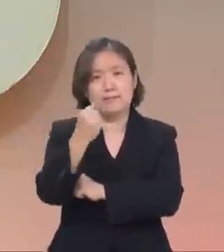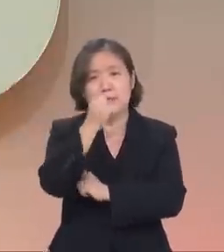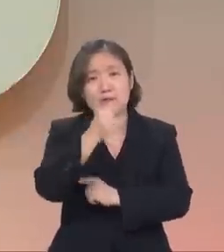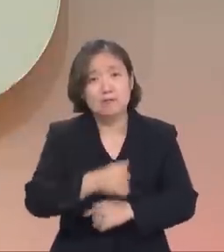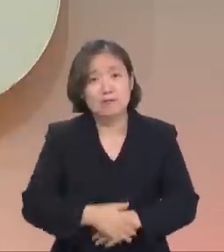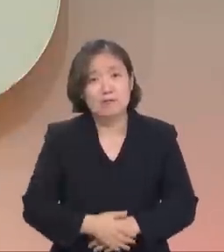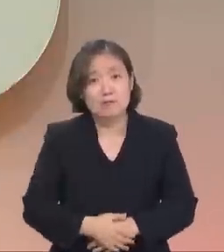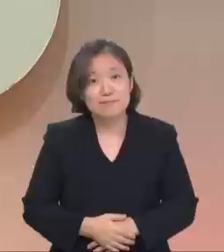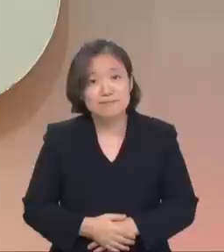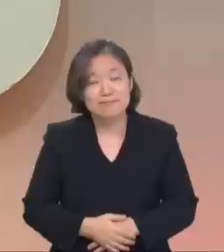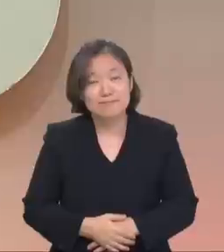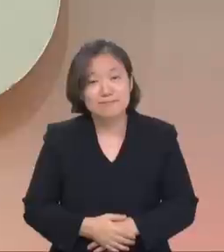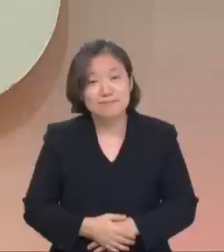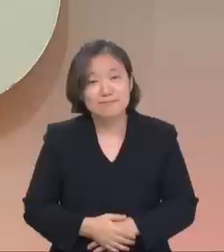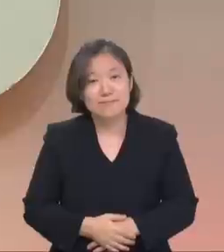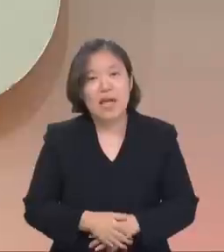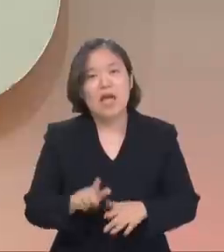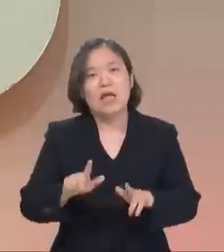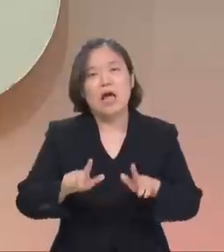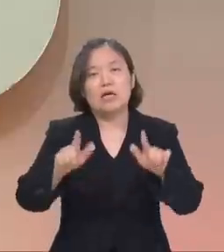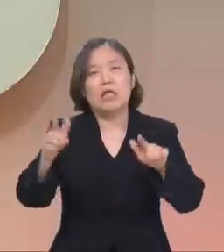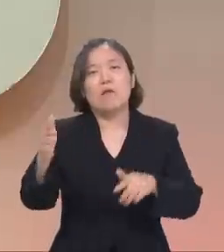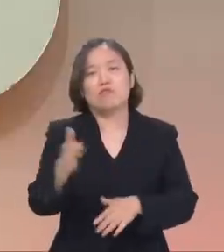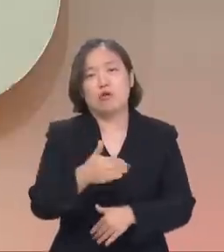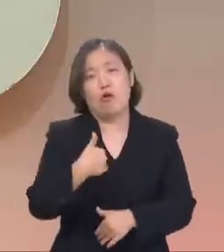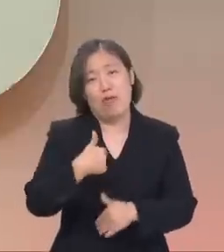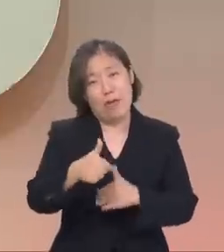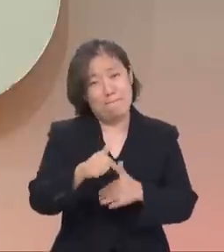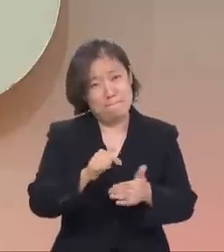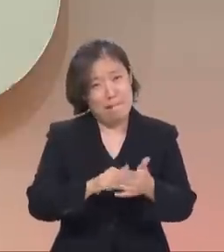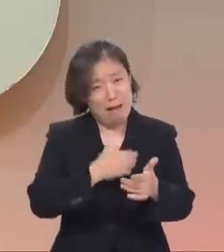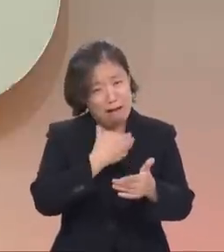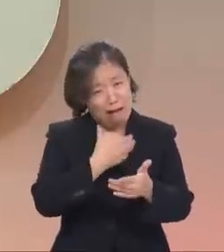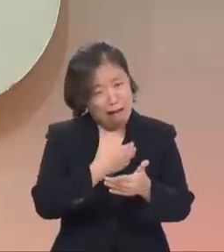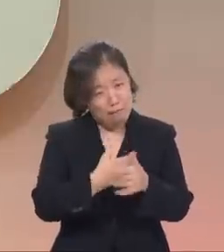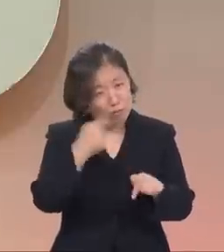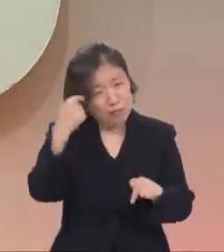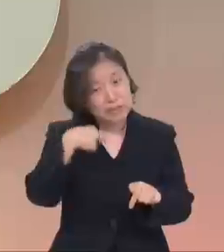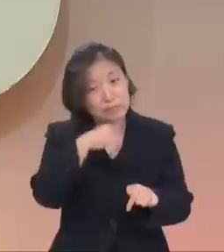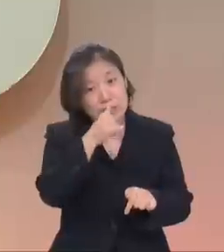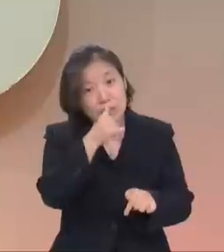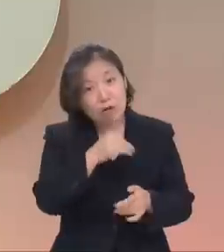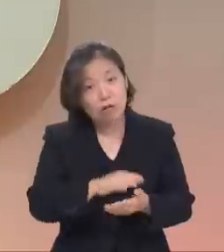그날부터 마음의 무언가를 느낀이 불자님께서